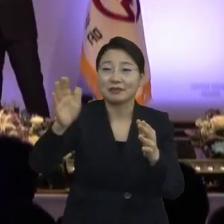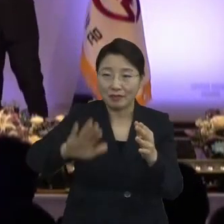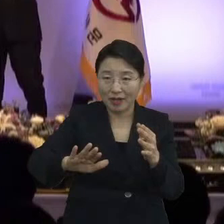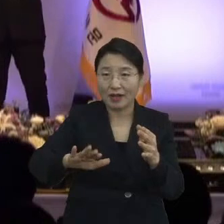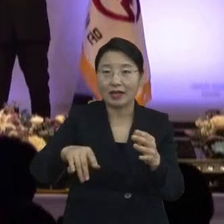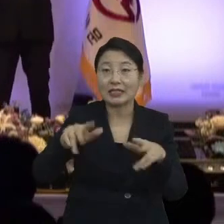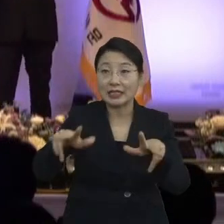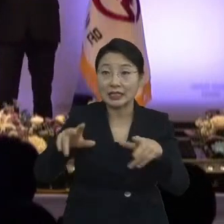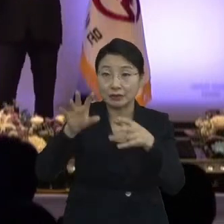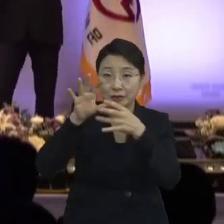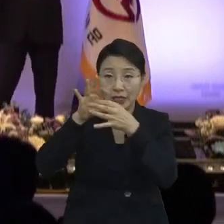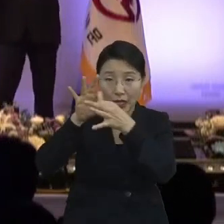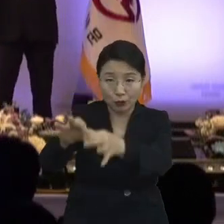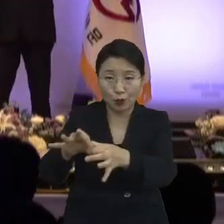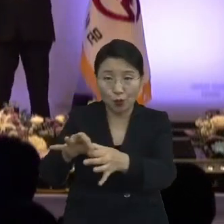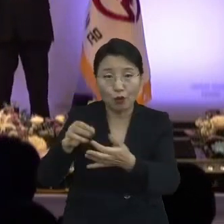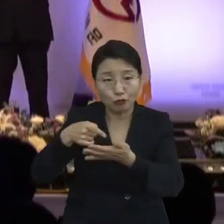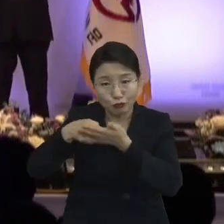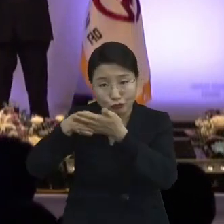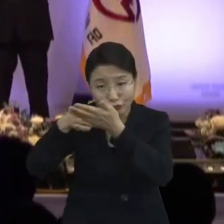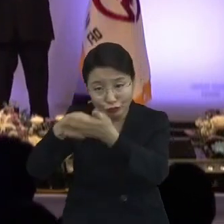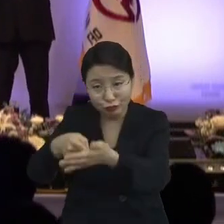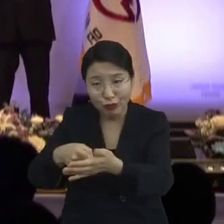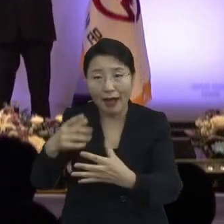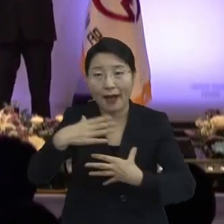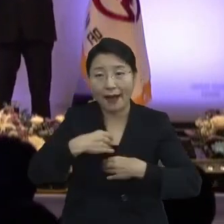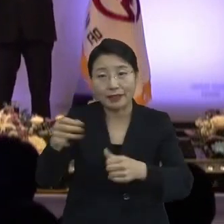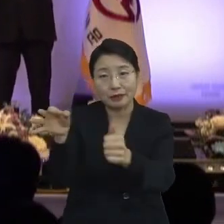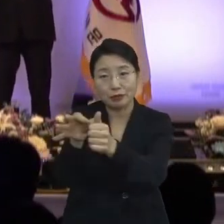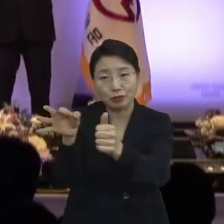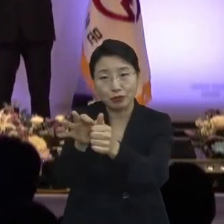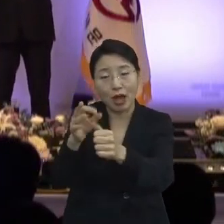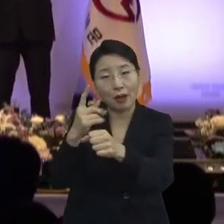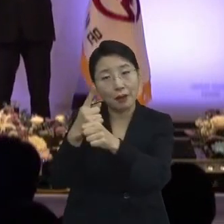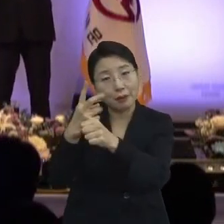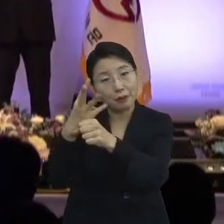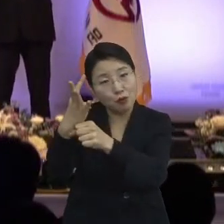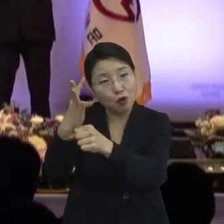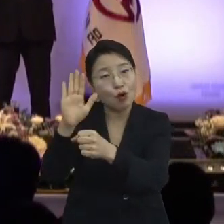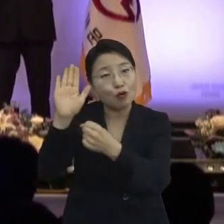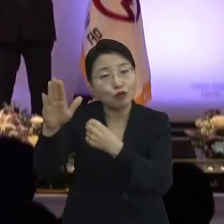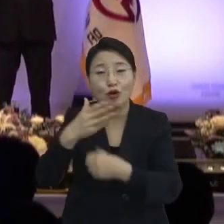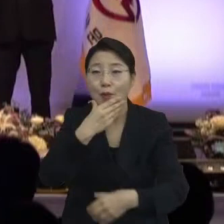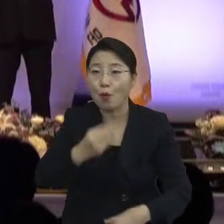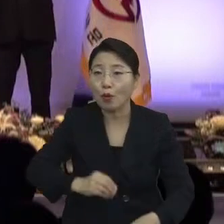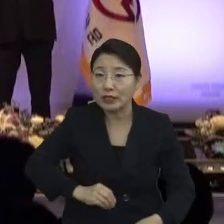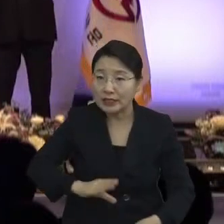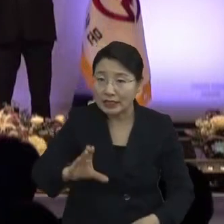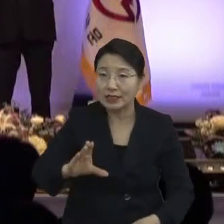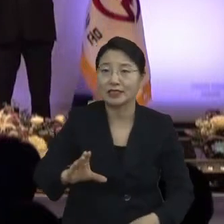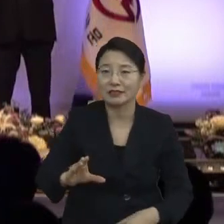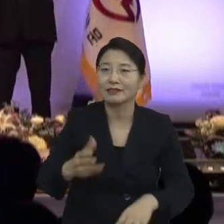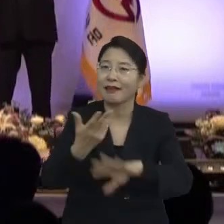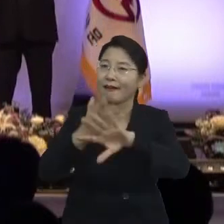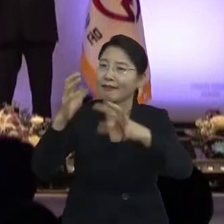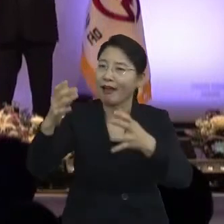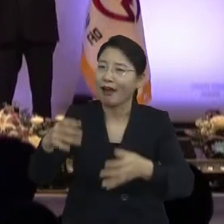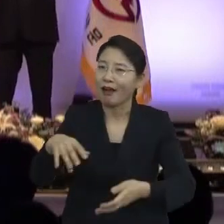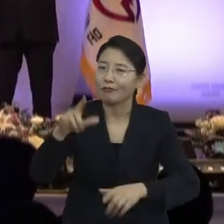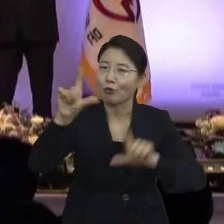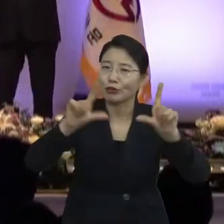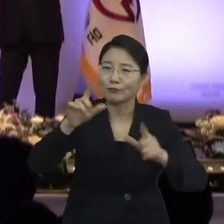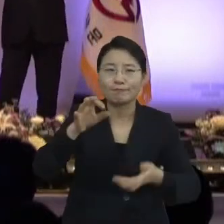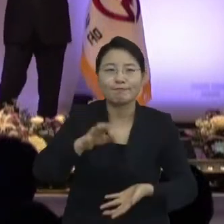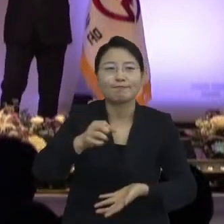지금 같은 추세대로 진행이 된다 그러면 아마 몇 년 뒤에는 이른바 복지도 전 세계에 수출할 수 있는 그런 날이 오지